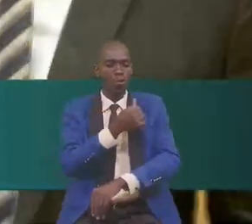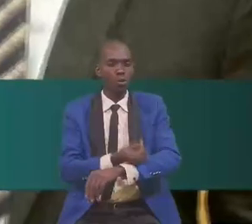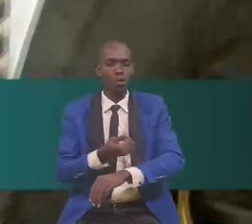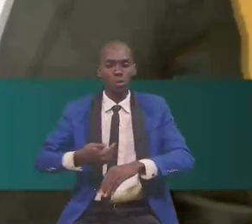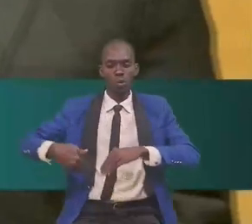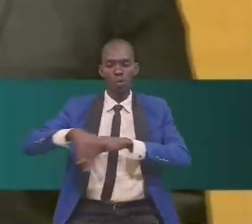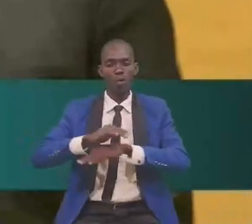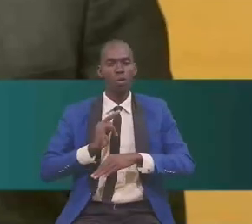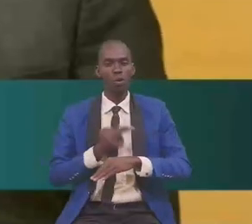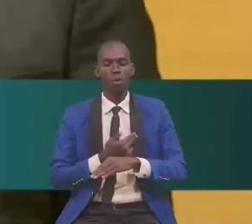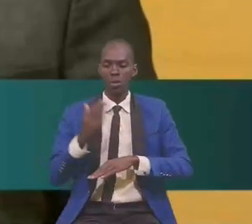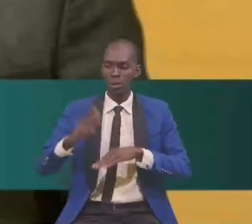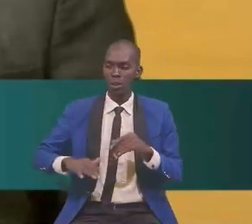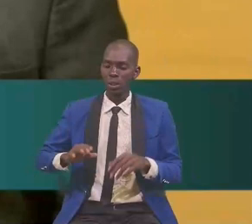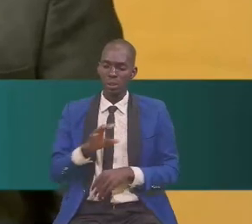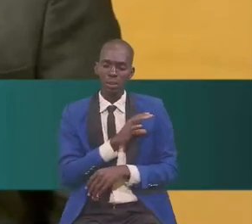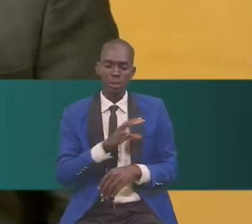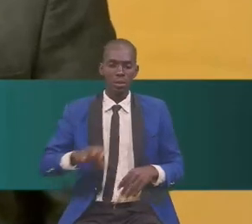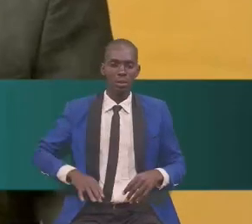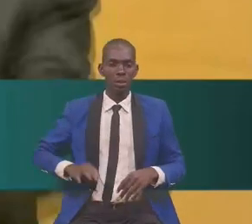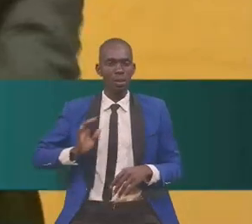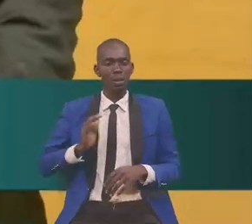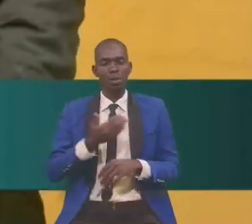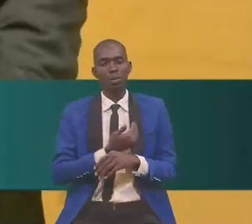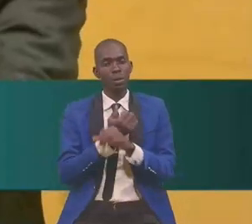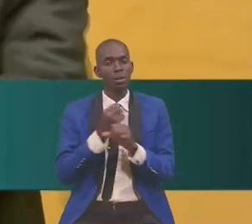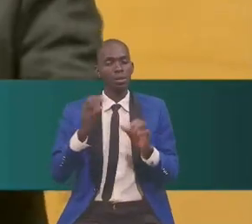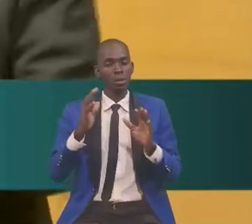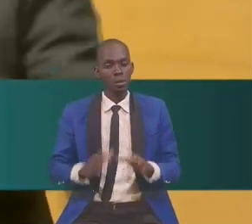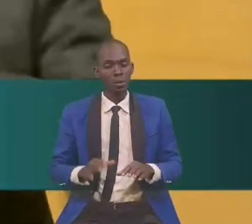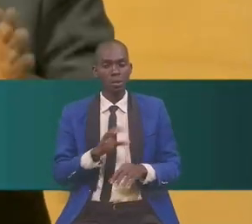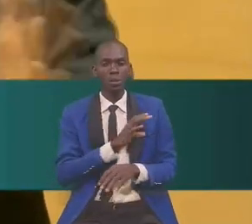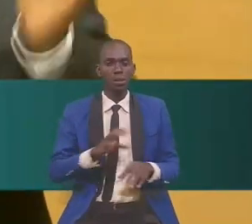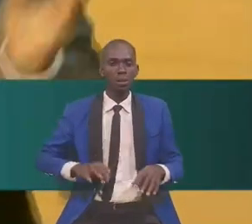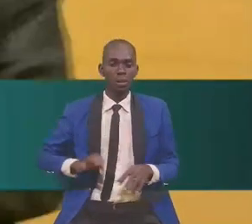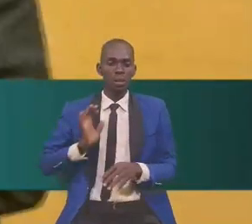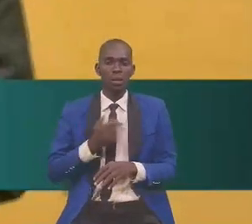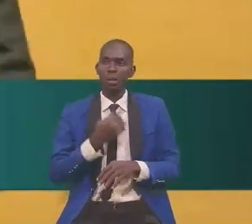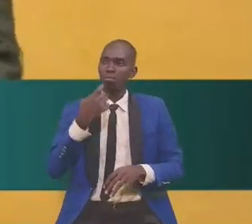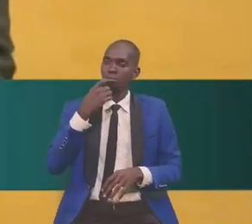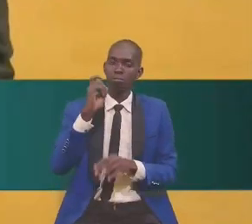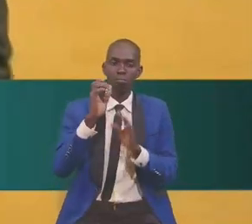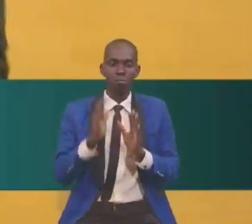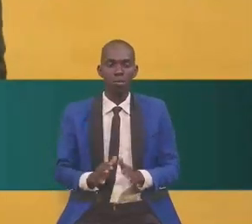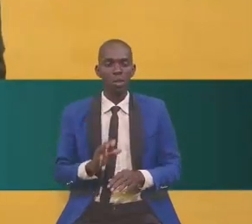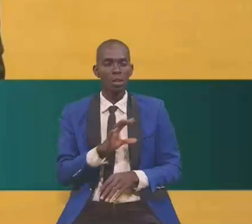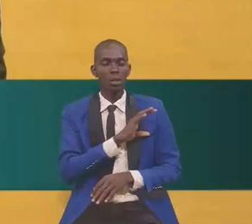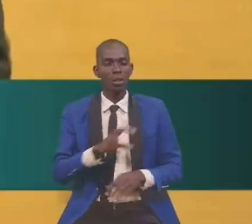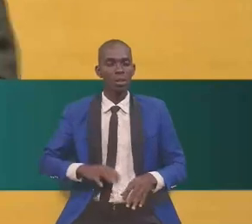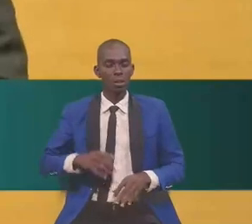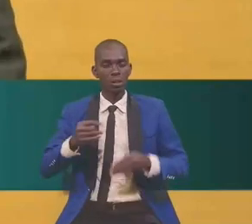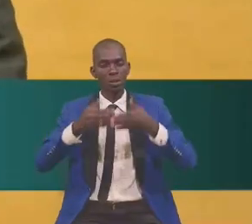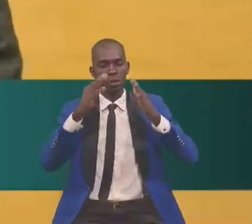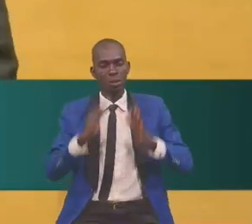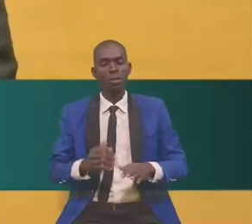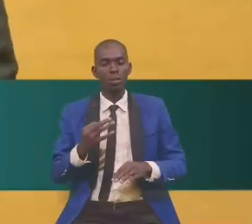Sauveur, Christ, notre commandant, et Christ, le capitaine de notre salut, quand ils pensent qu'ils